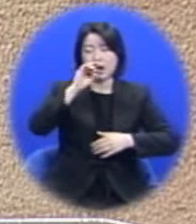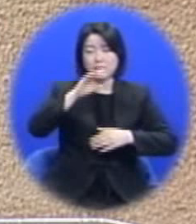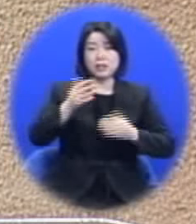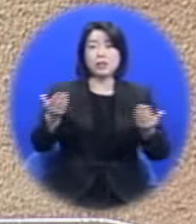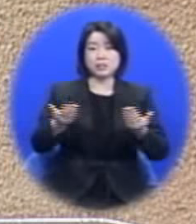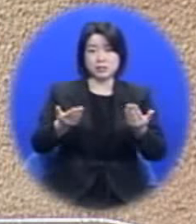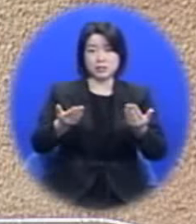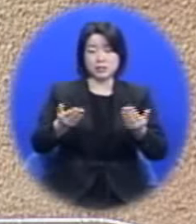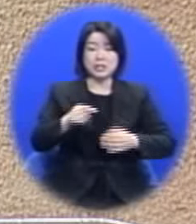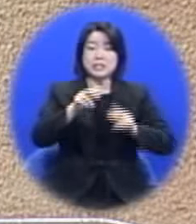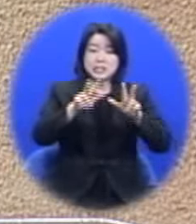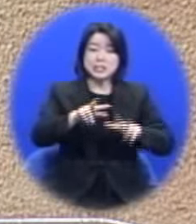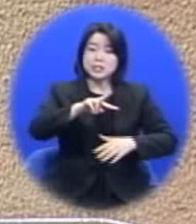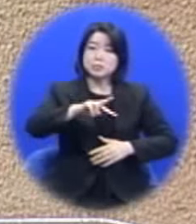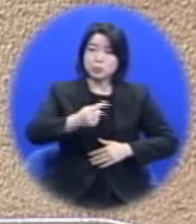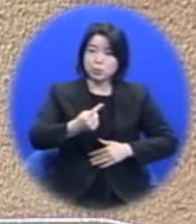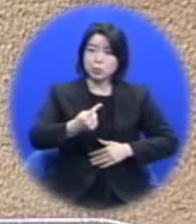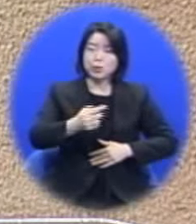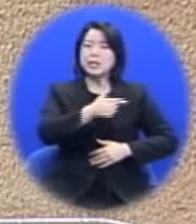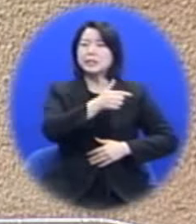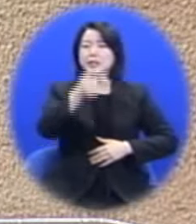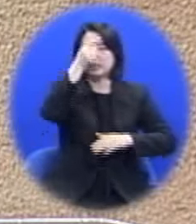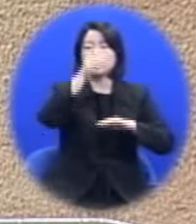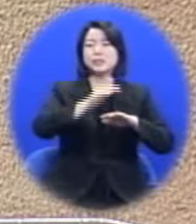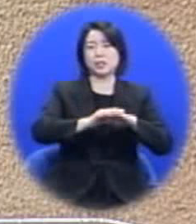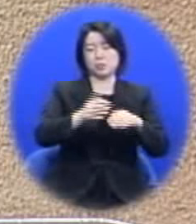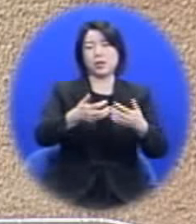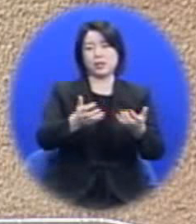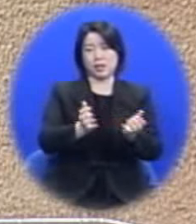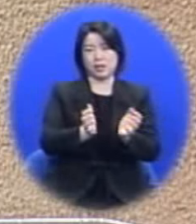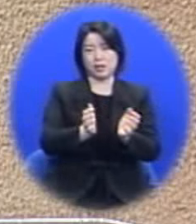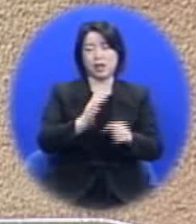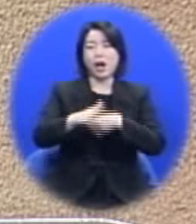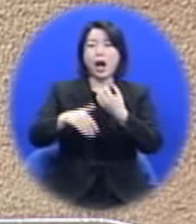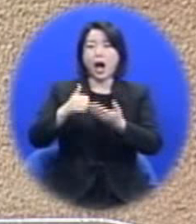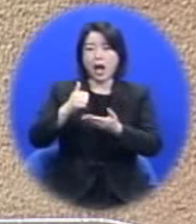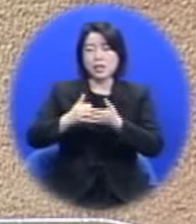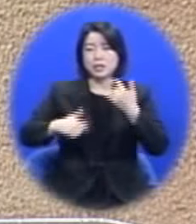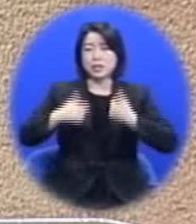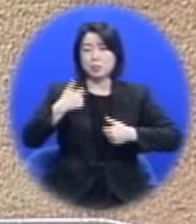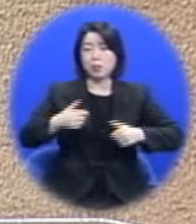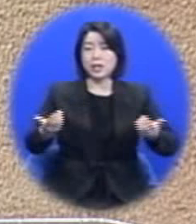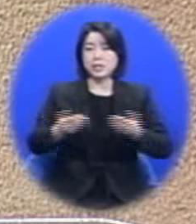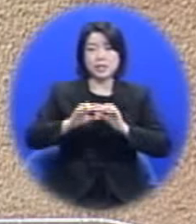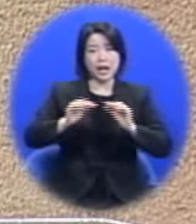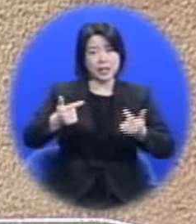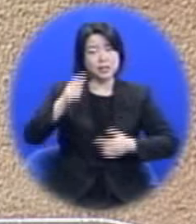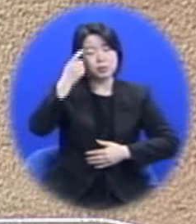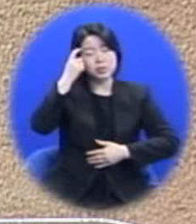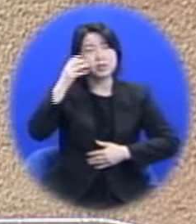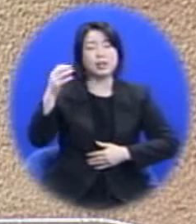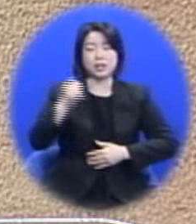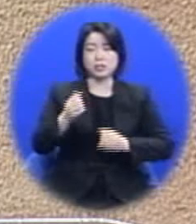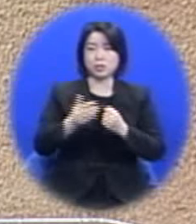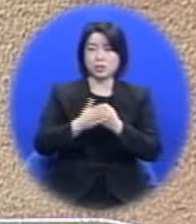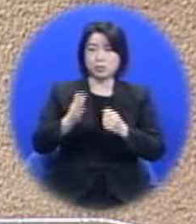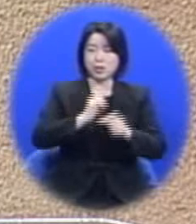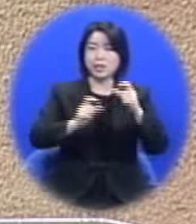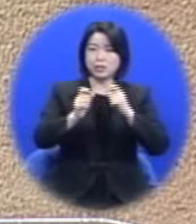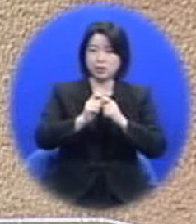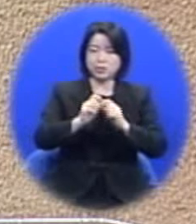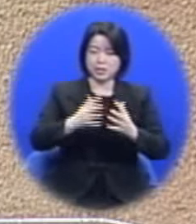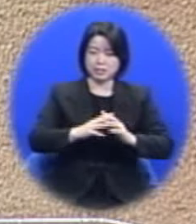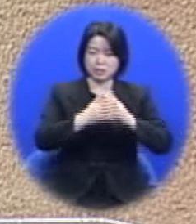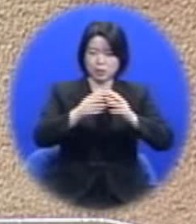큰 예배당인데 하나님이 기뻐하는 일고 생각이 들어서 더 이상 예배당 증축, 주차장